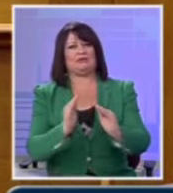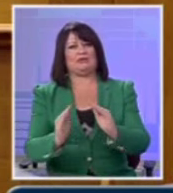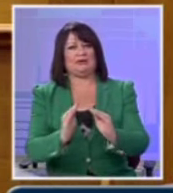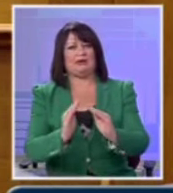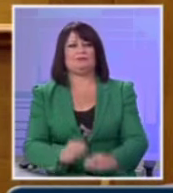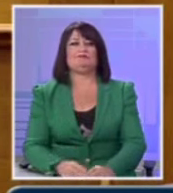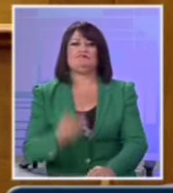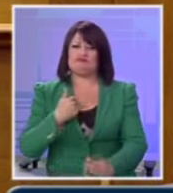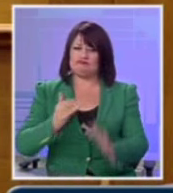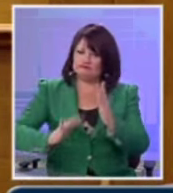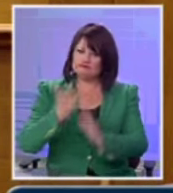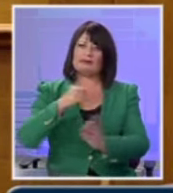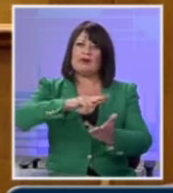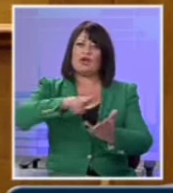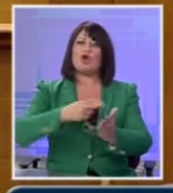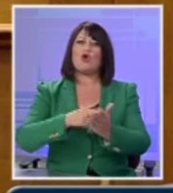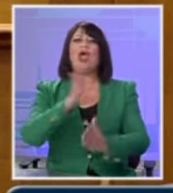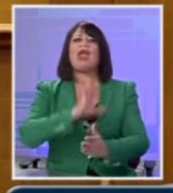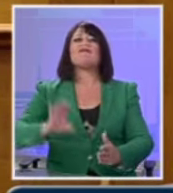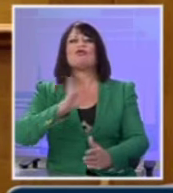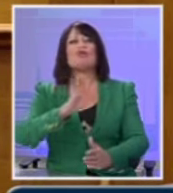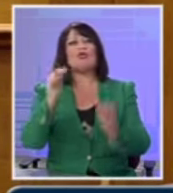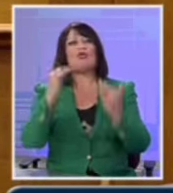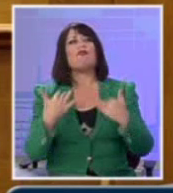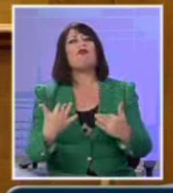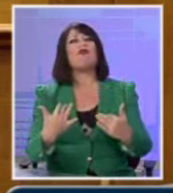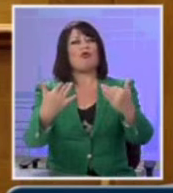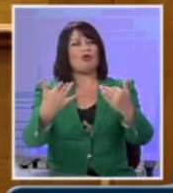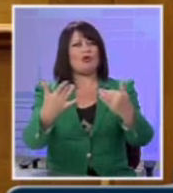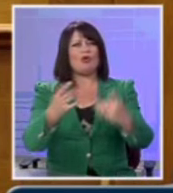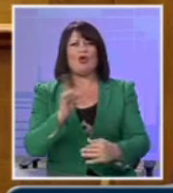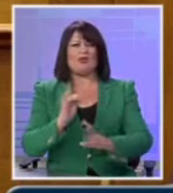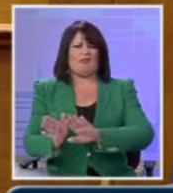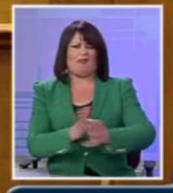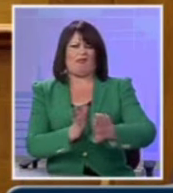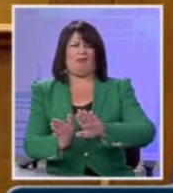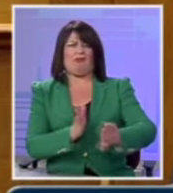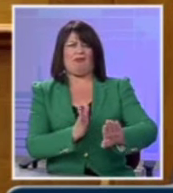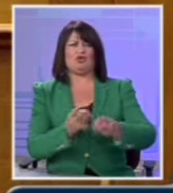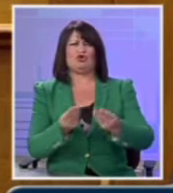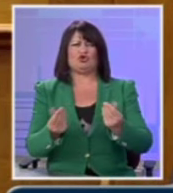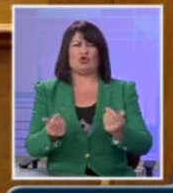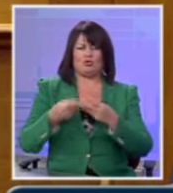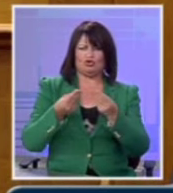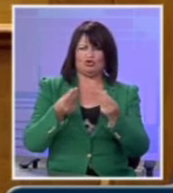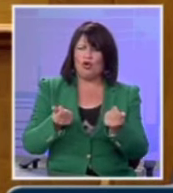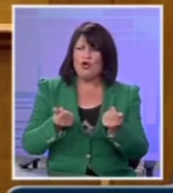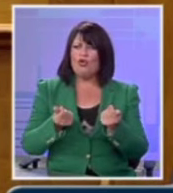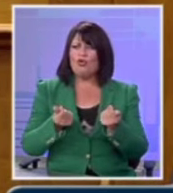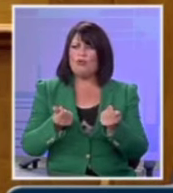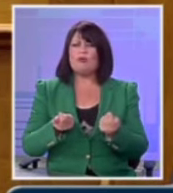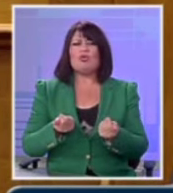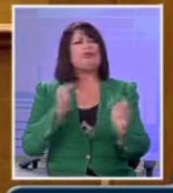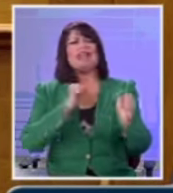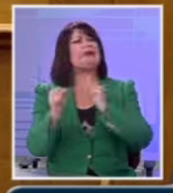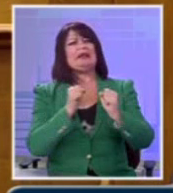με αναβαθμισμένο το ρόλο του Ευρωπαϊκού Κοινοβουλίου και όχι να παρακάμπτεται με τους μηχανισμούς που δημιουργήθηκαν στη διάρκεια της